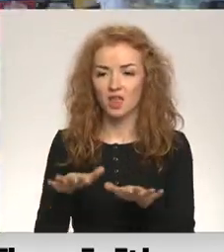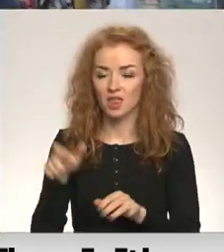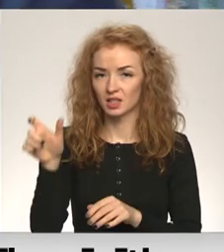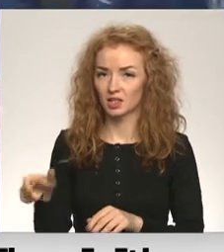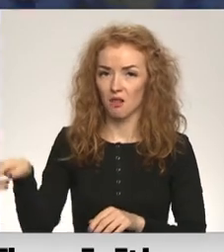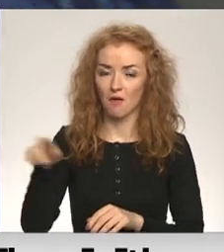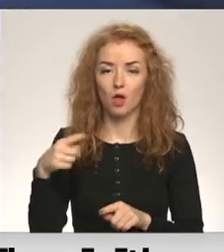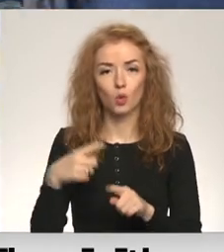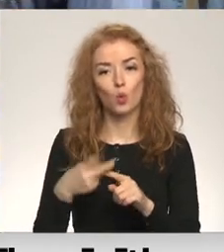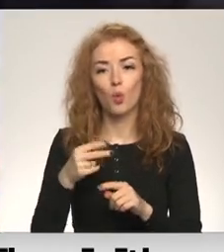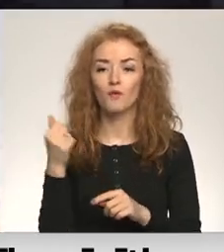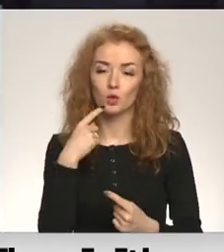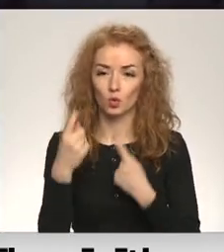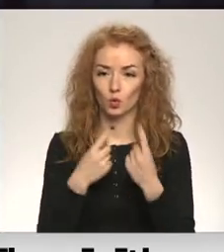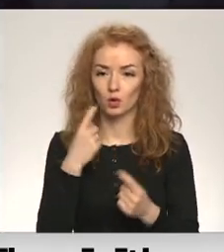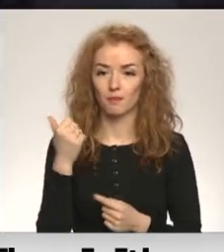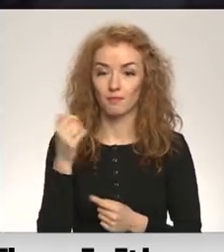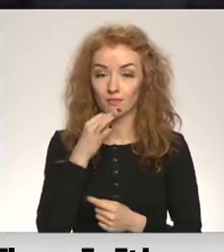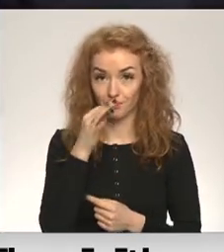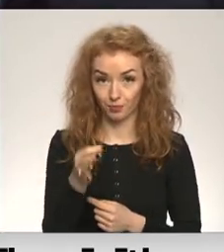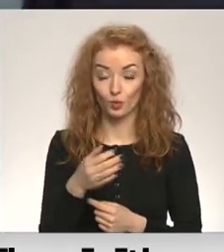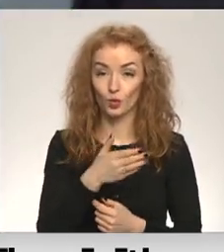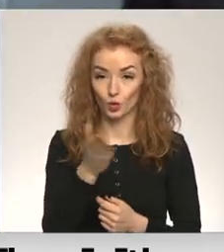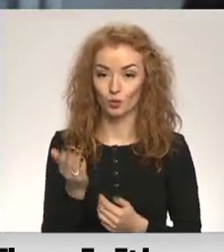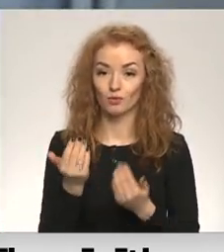runā par notiekošo.